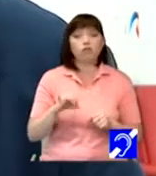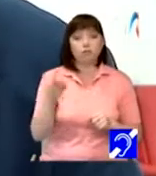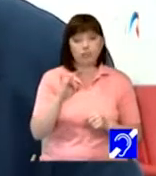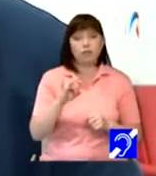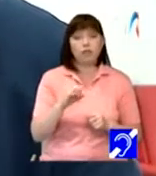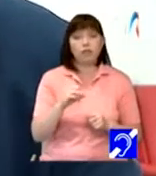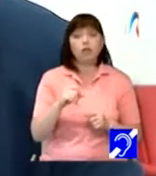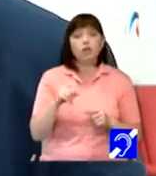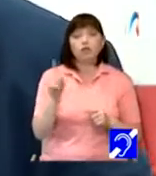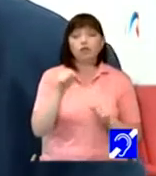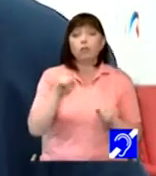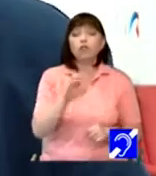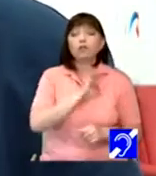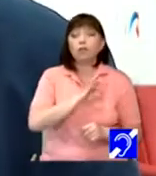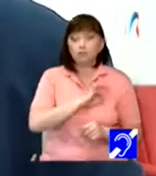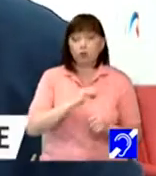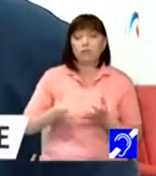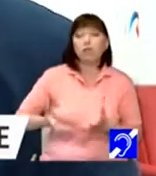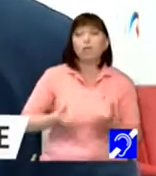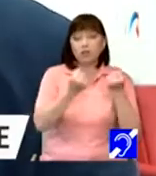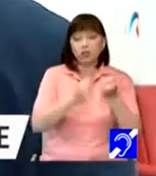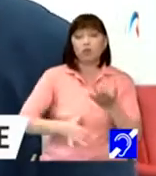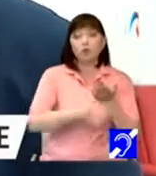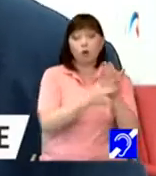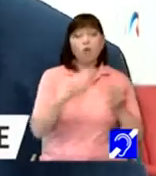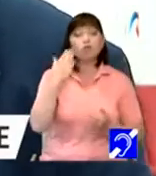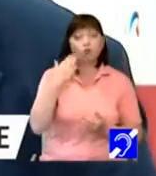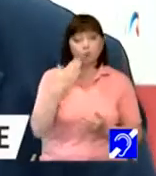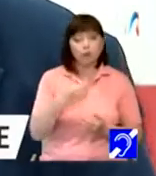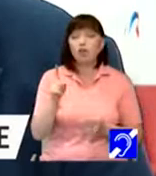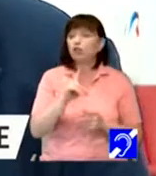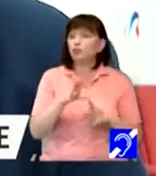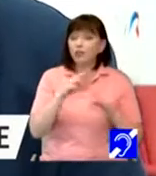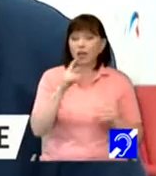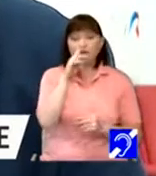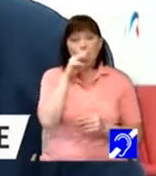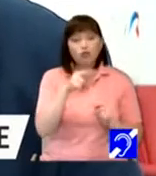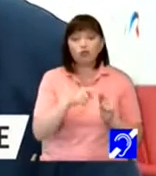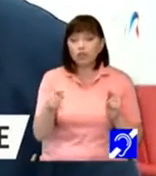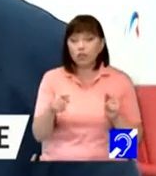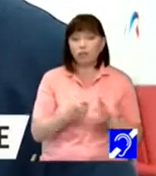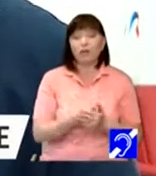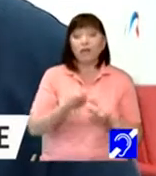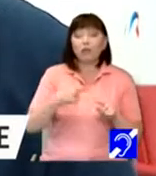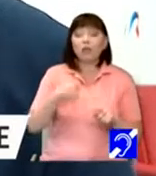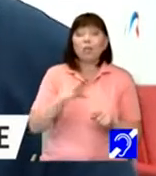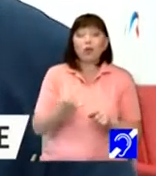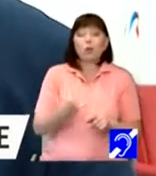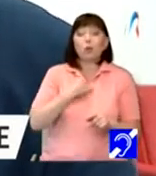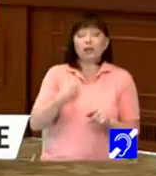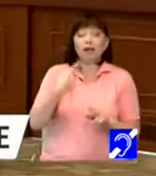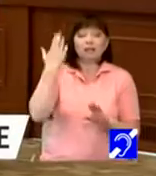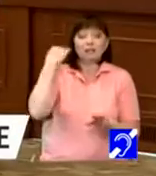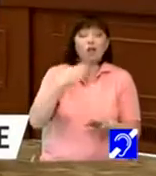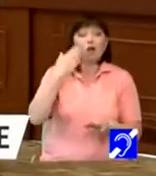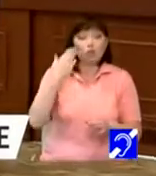de a beneficia de asistența românească în acest domeniu. Să nu mai facă greșelile care s-au făcut la București pe parcursul procesului de integrare